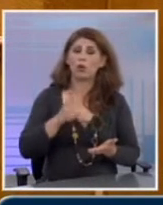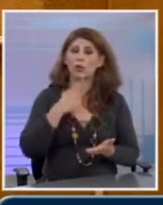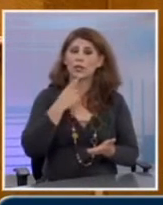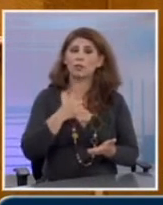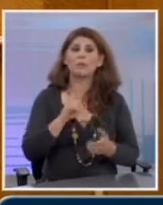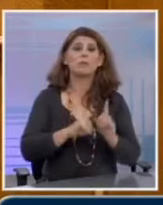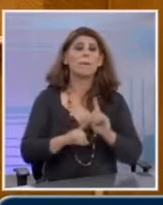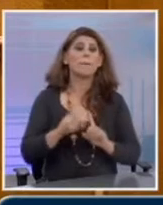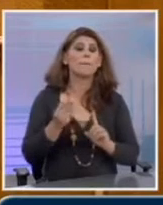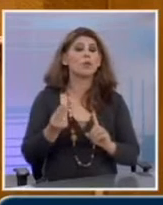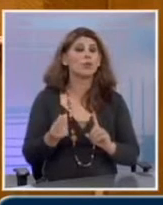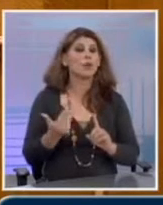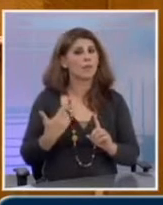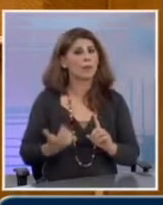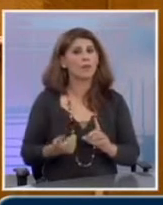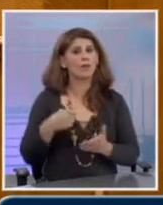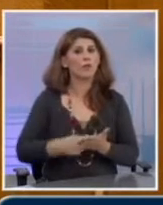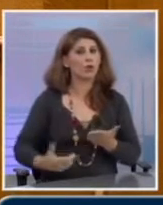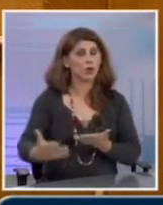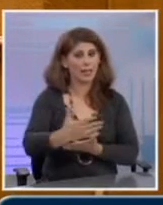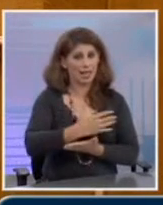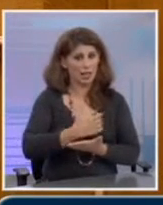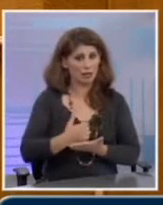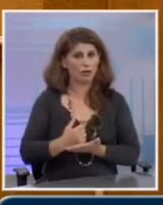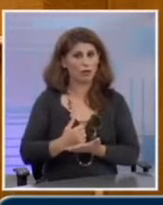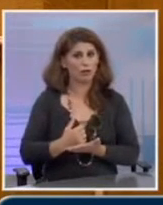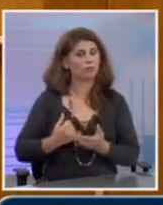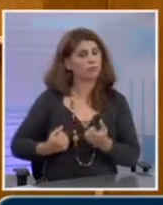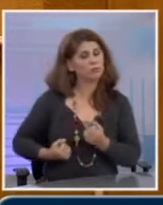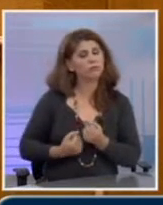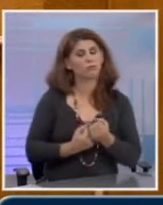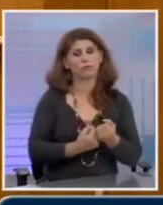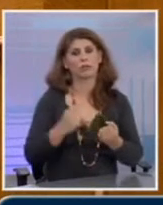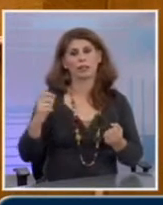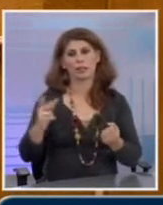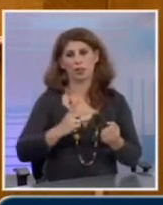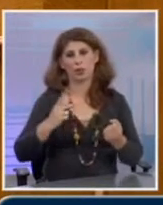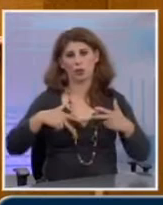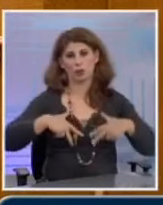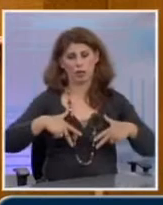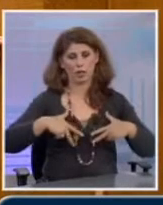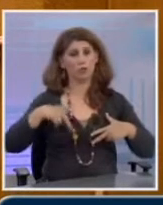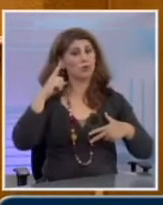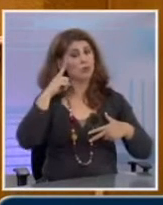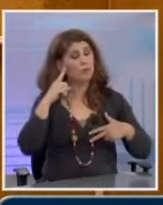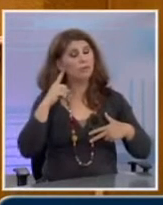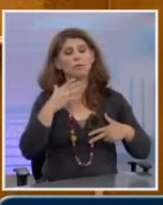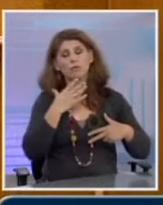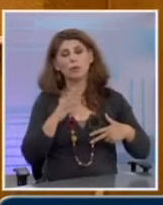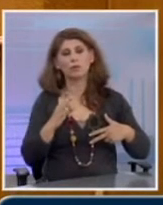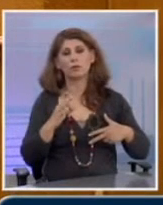με ποιο τρόπο θα υπάρξουν φορολογικά έσοδα για να στηριχθεί το κοινωνικό κράτος. Νομίζω λοιπόν ότι